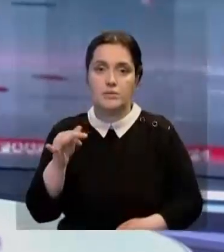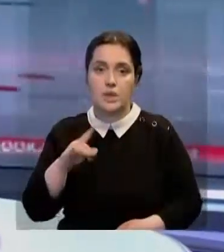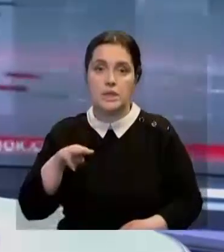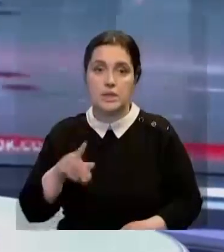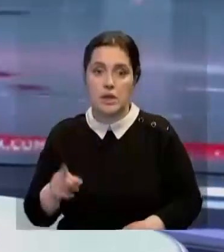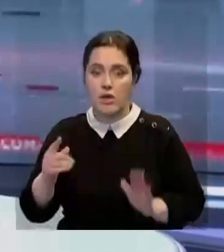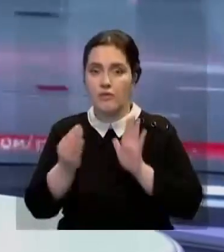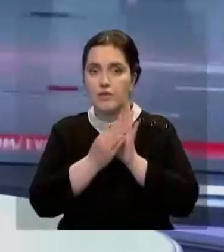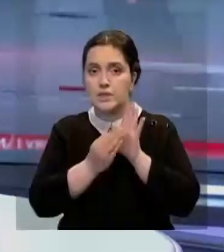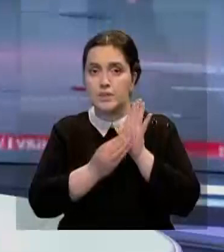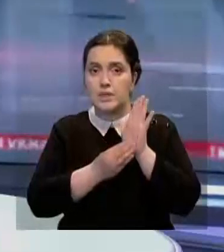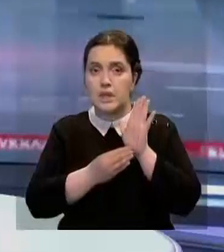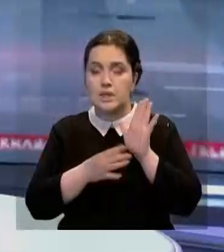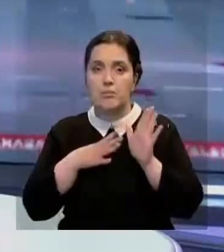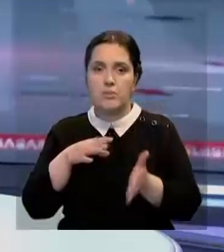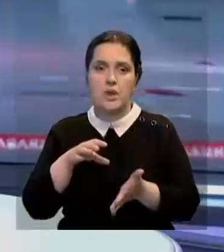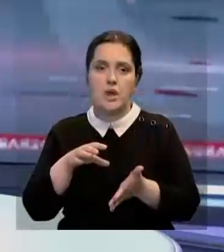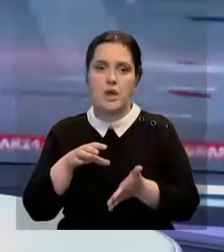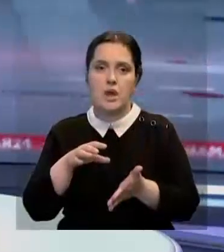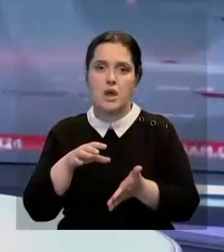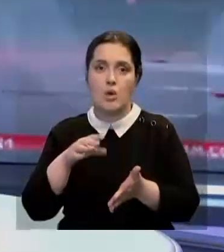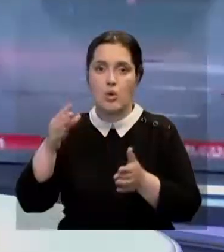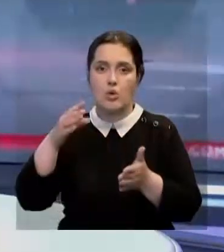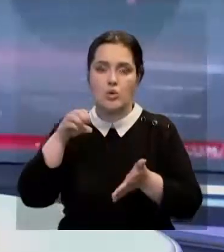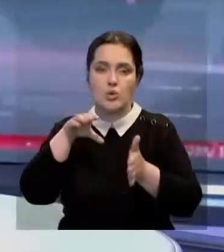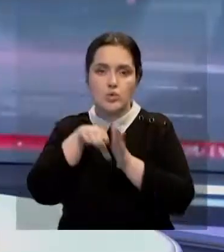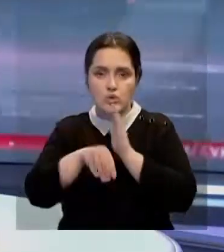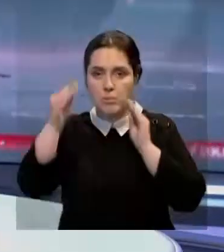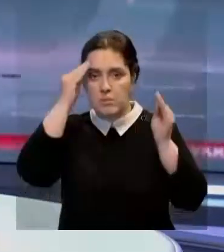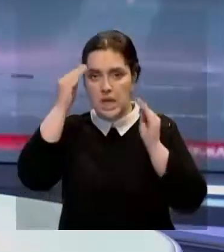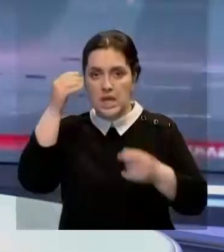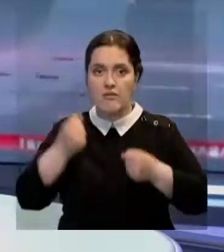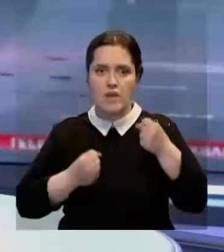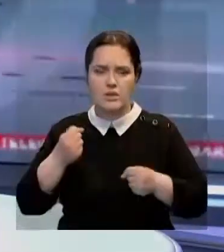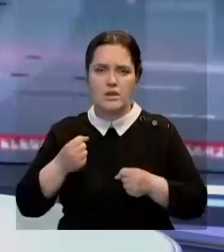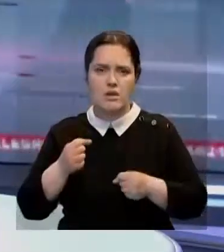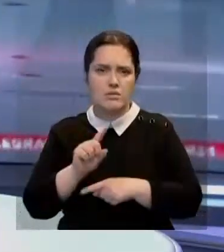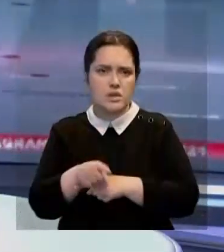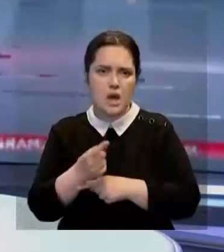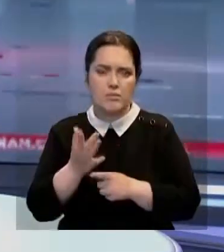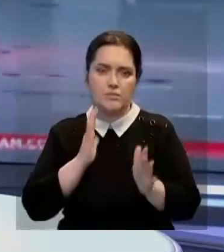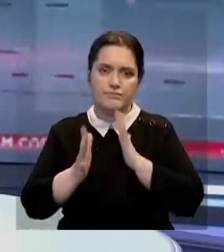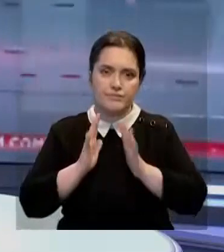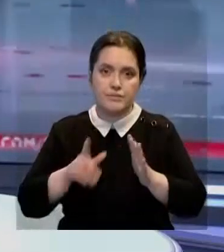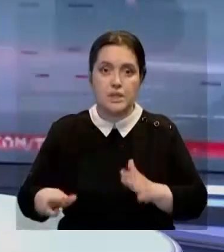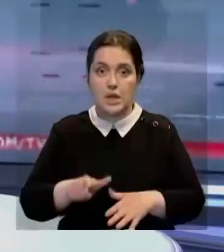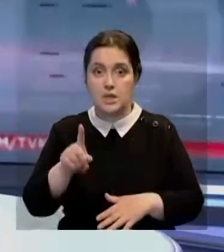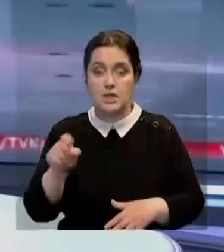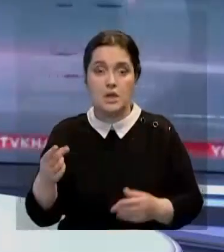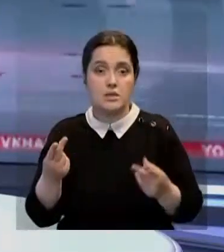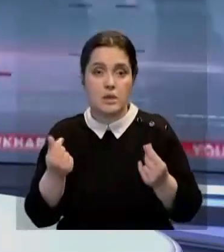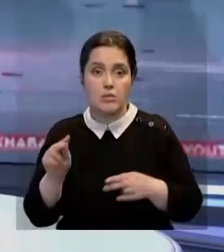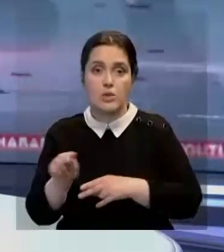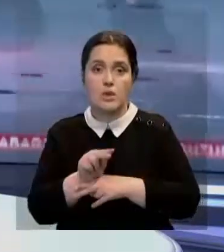34 миллиарда тенге. Список, который составляли с учетом мнения водителей, попали самые загруженные трассы. Также за счет этих средств